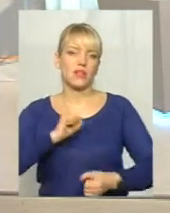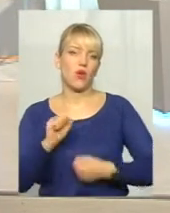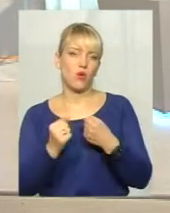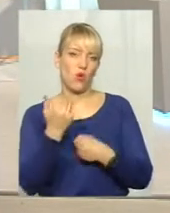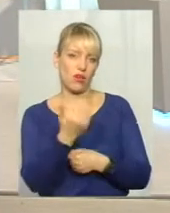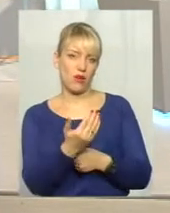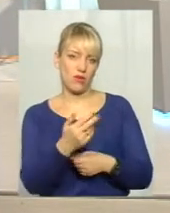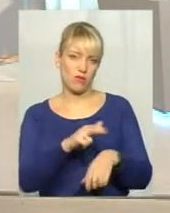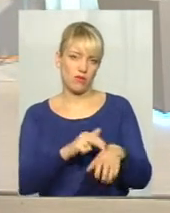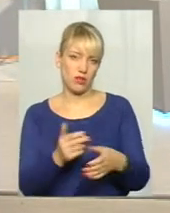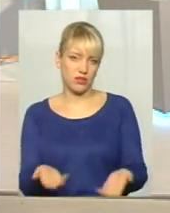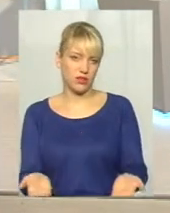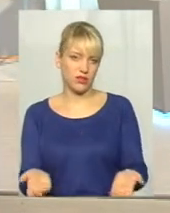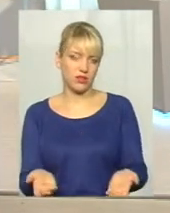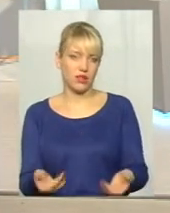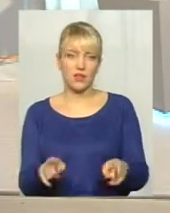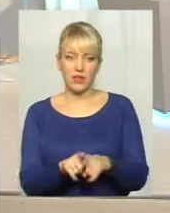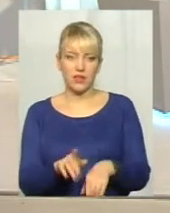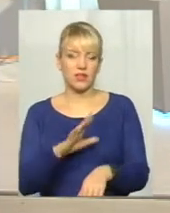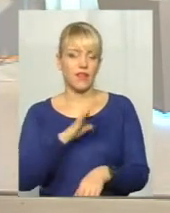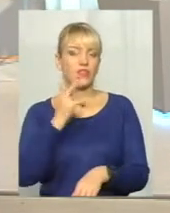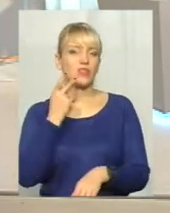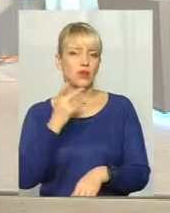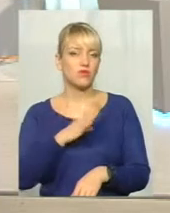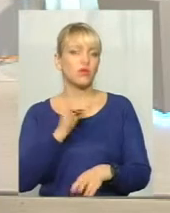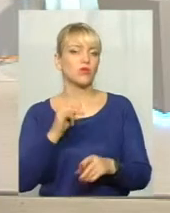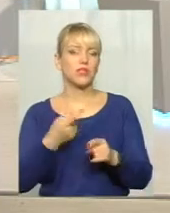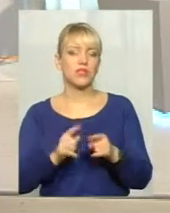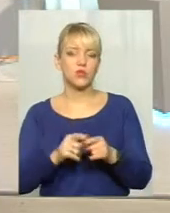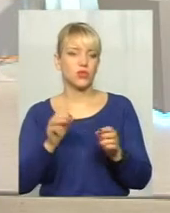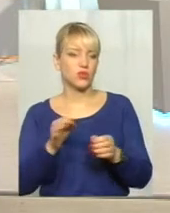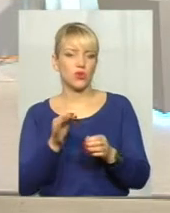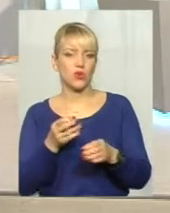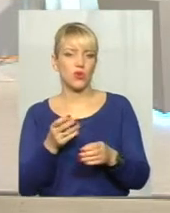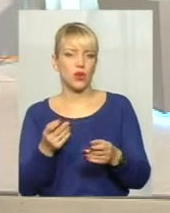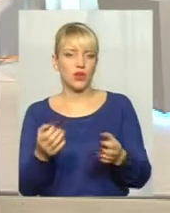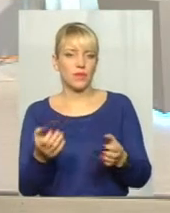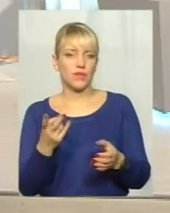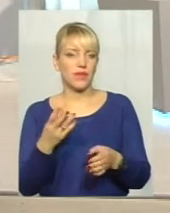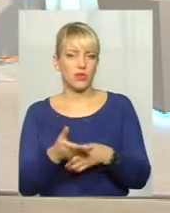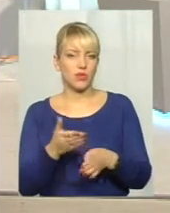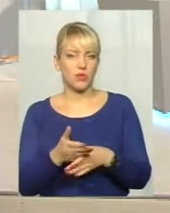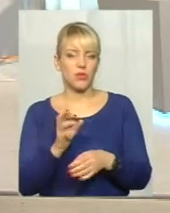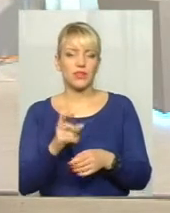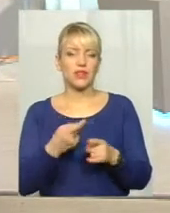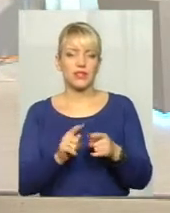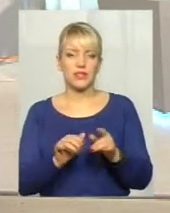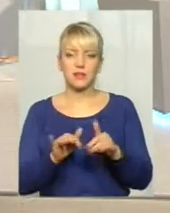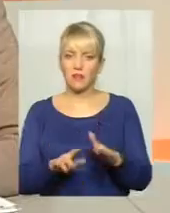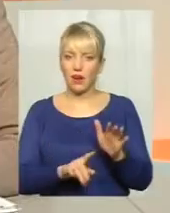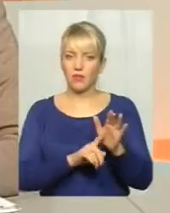скажімо так, да? Так було завжди. Так було завжди. І це ні до чого не доводило. Ну, тому що ці справи як заводилися, так